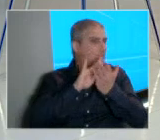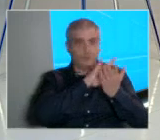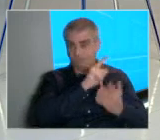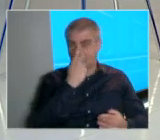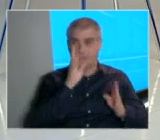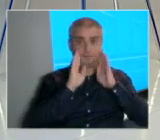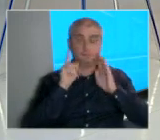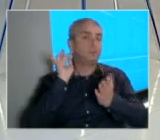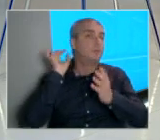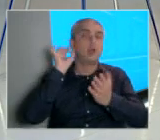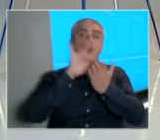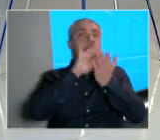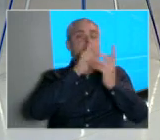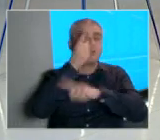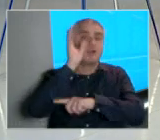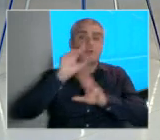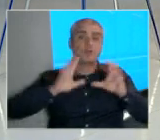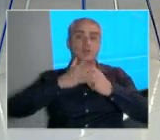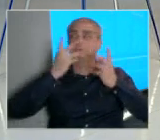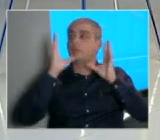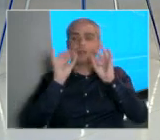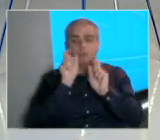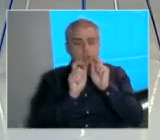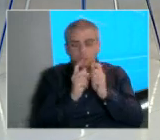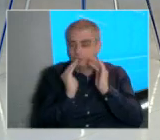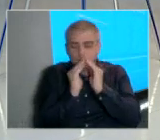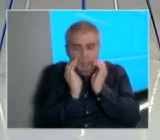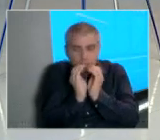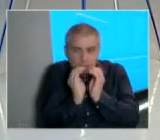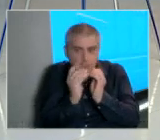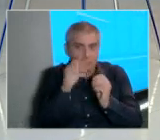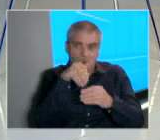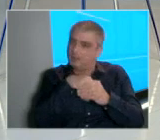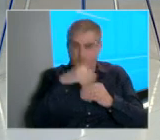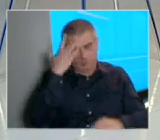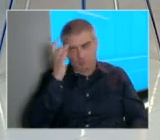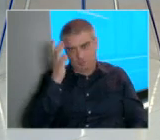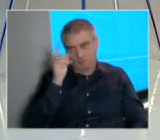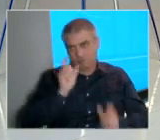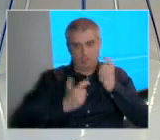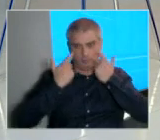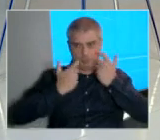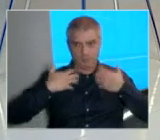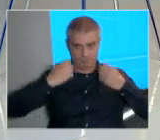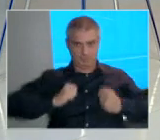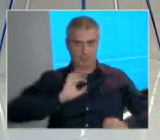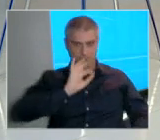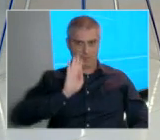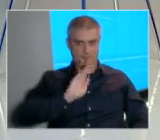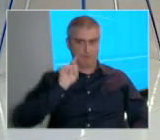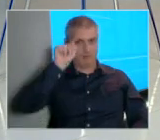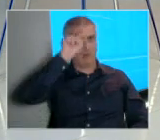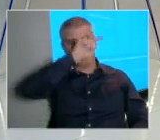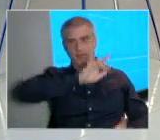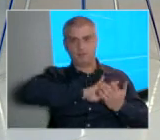אתה רואה בפייסבוק שלו, הוא מגיע לכל מקום, מגיע אפילו לכינוסים של כמה עשרות אנשים באיזה בית. כן. בטוח שזה כאב ראש גדול לאנשי הביטחון של נתניהו להגיע